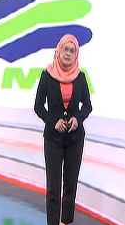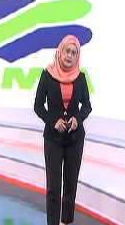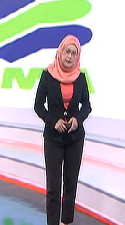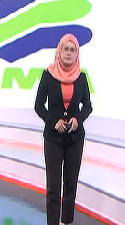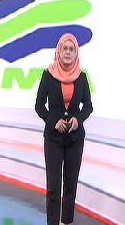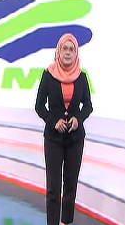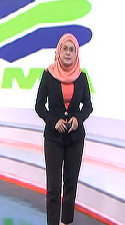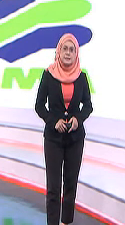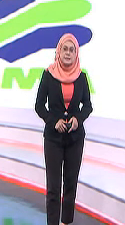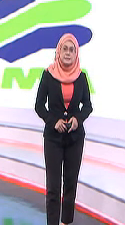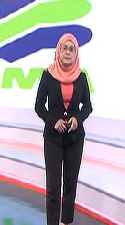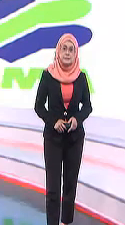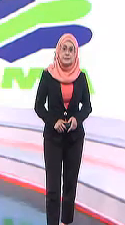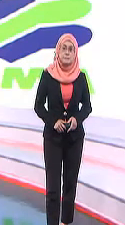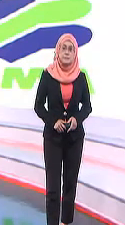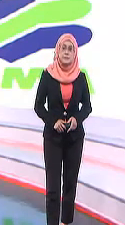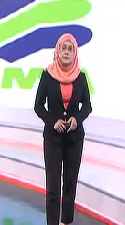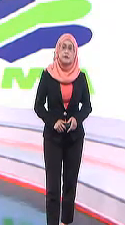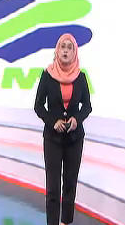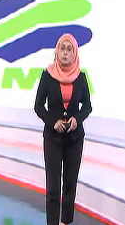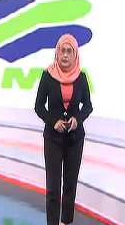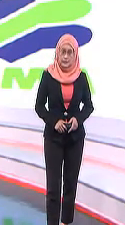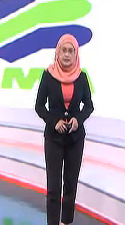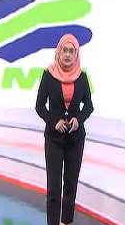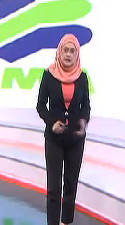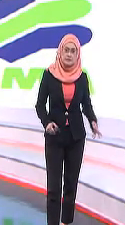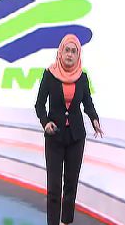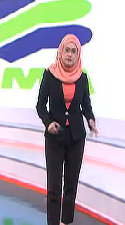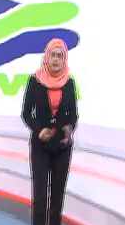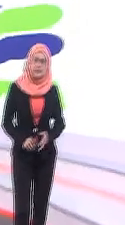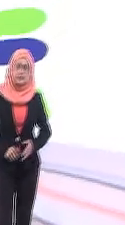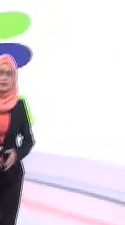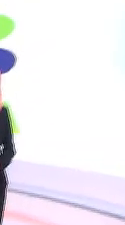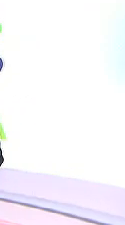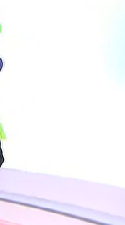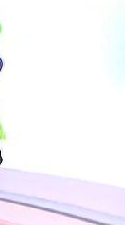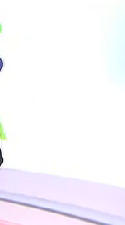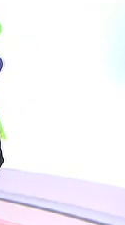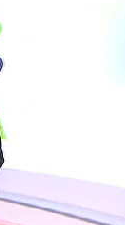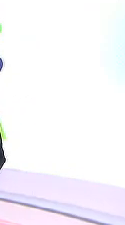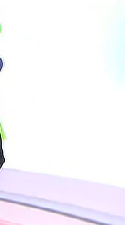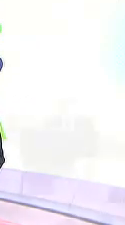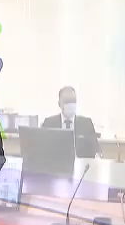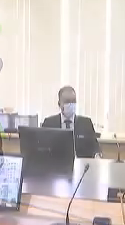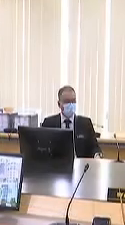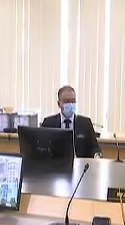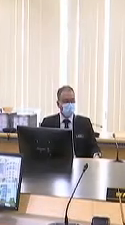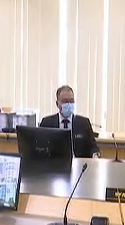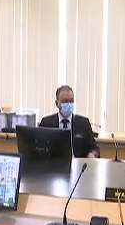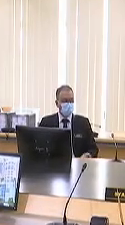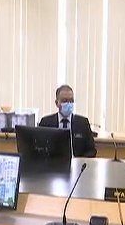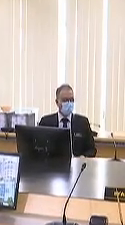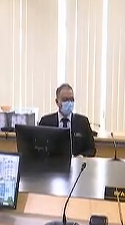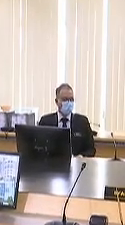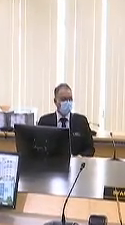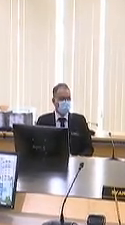membangunkan pemasaran pertanian negara hingga ke peringkat global. Jelas Menteri Pertanian dan Industri Makanan, Datuk Seri Dr. Ronald